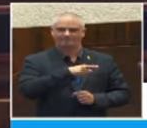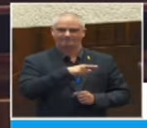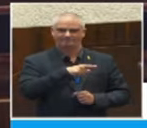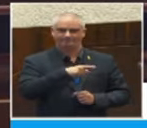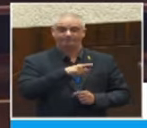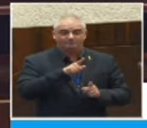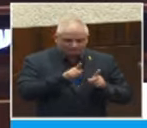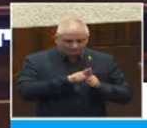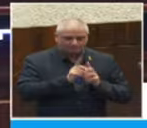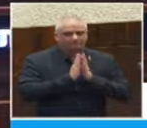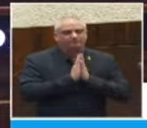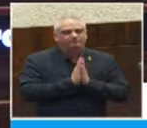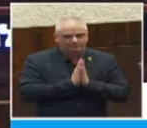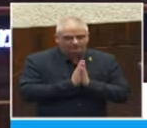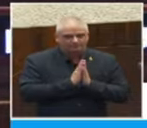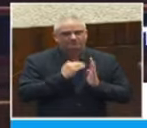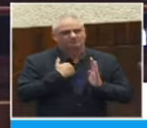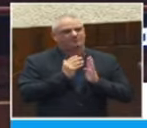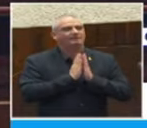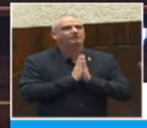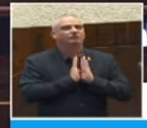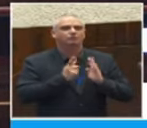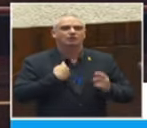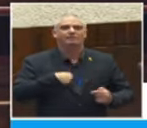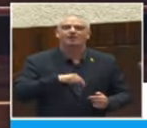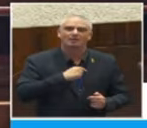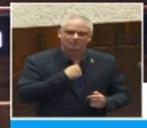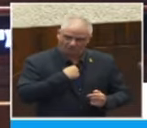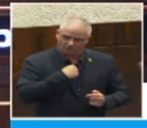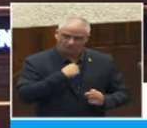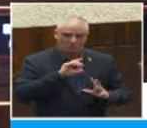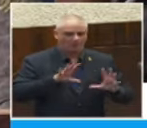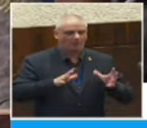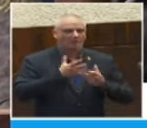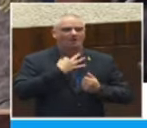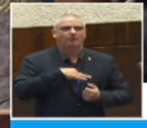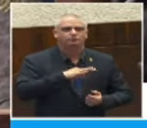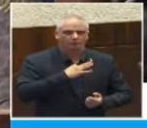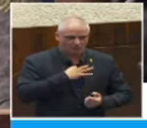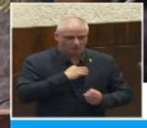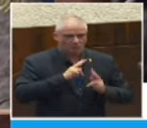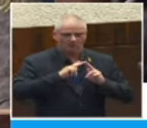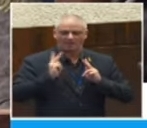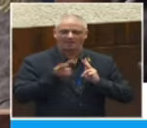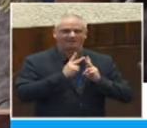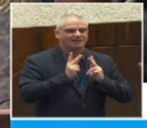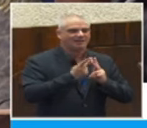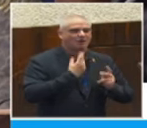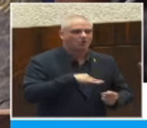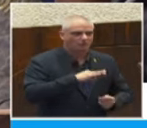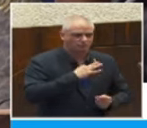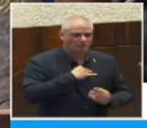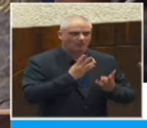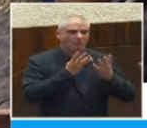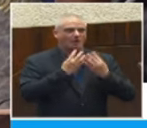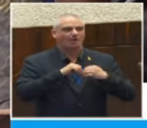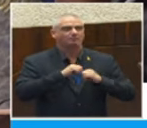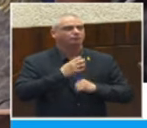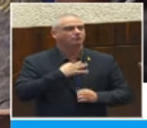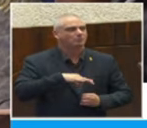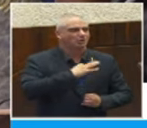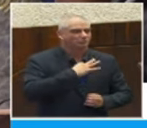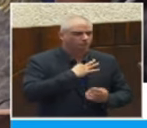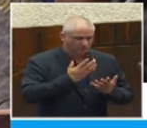הבקשות נבקש גם אנו על עמנו, על קהילותינו, על משפחותינו ועל